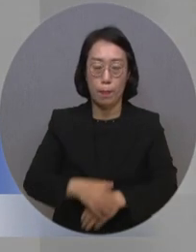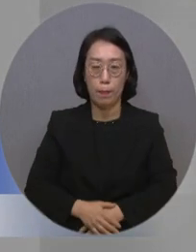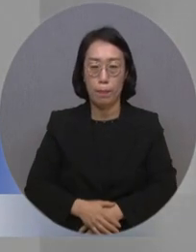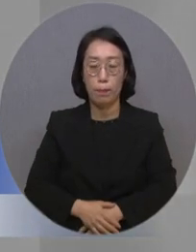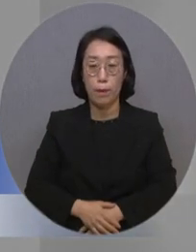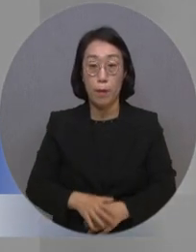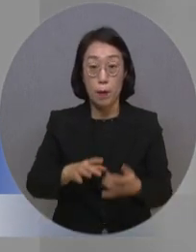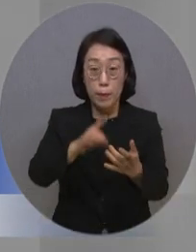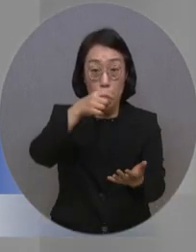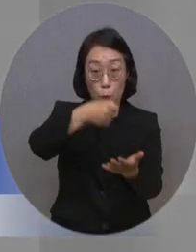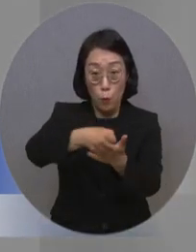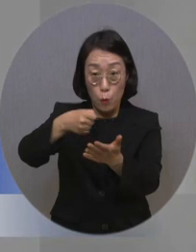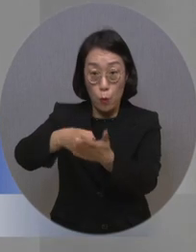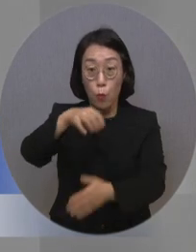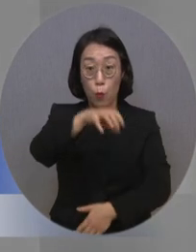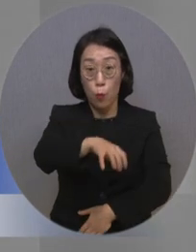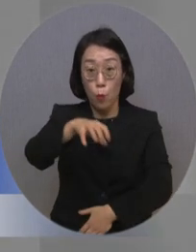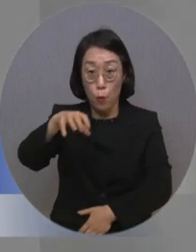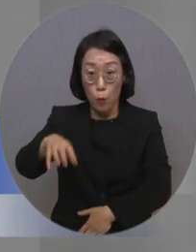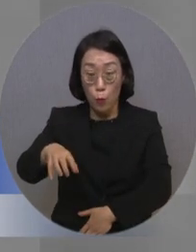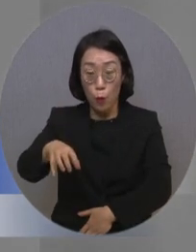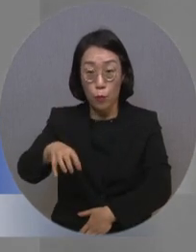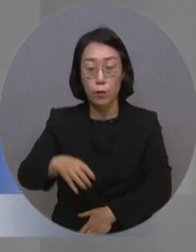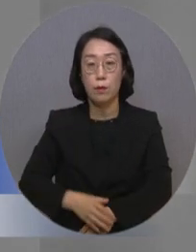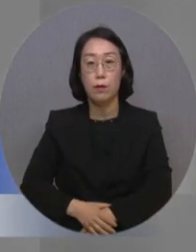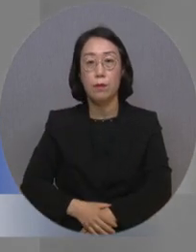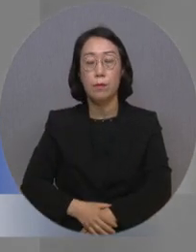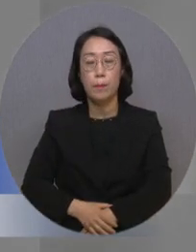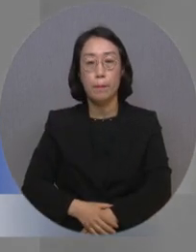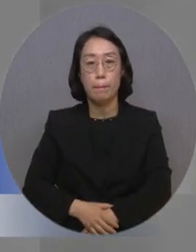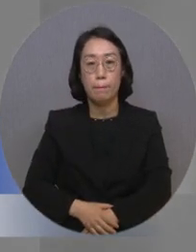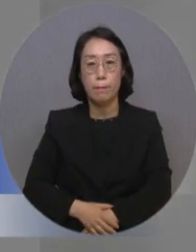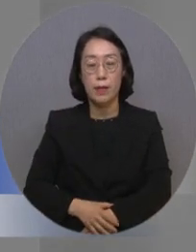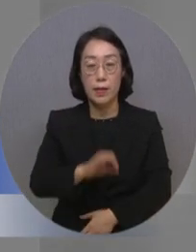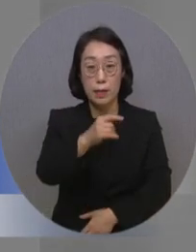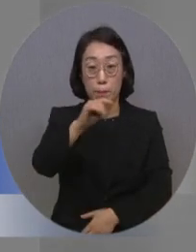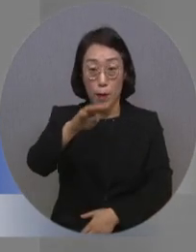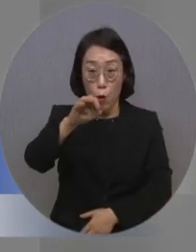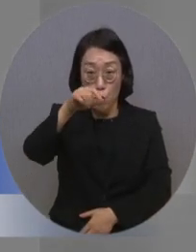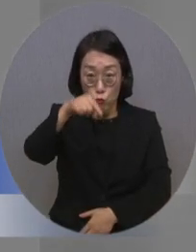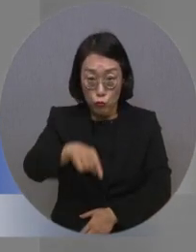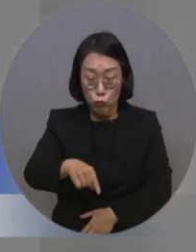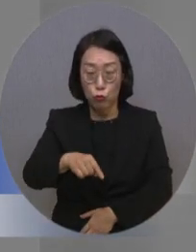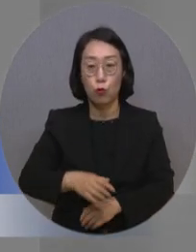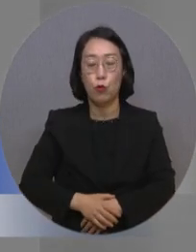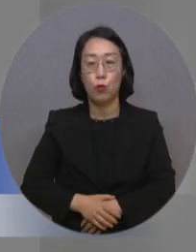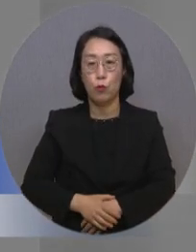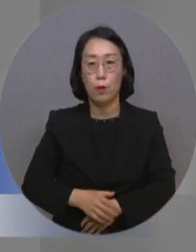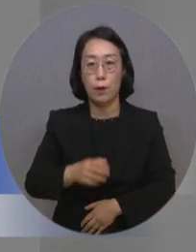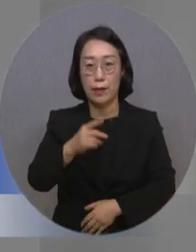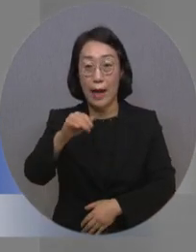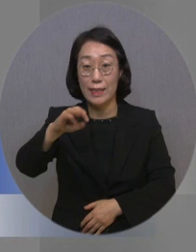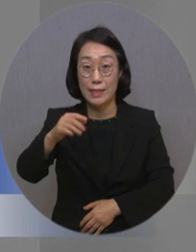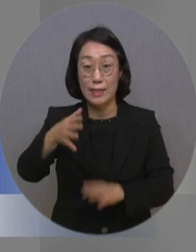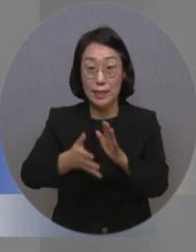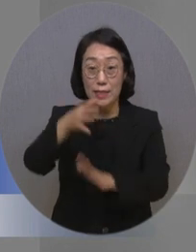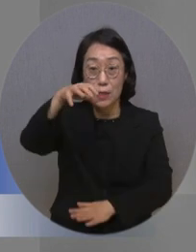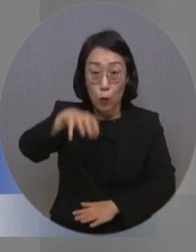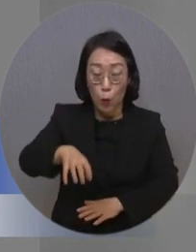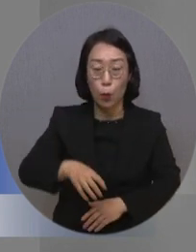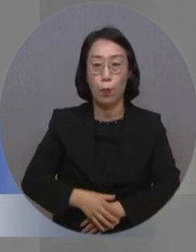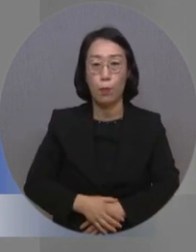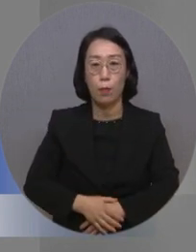이번에 지정된 스페셜올림픽 코리아의 유아체육교실 운영기관은 은평구립 우리장애인복지관, 당진시